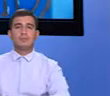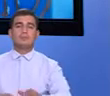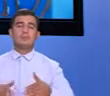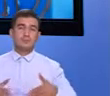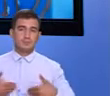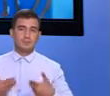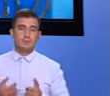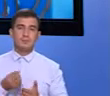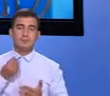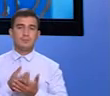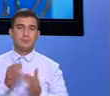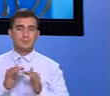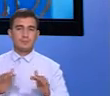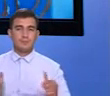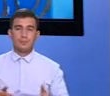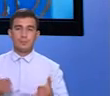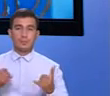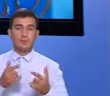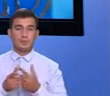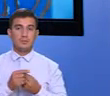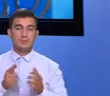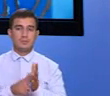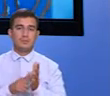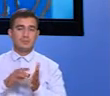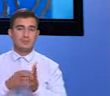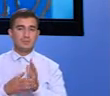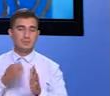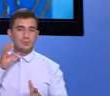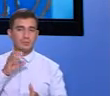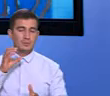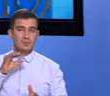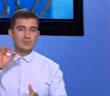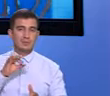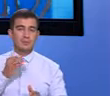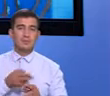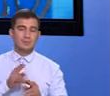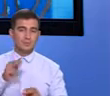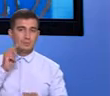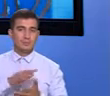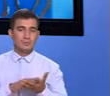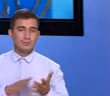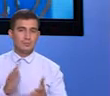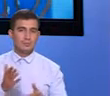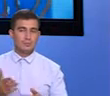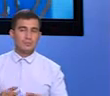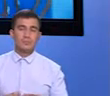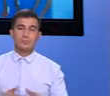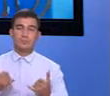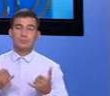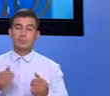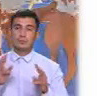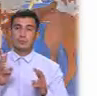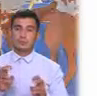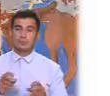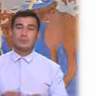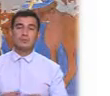Assalomu alaykum, hurmatli o'quvchilar. Mana siz bilan 7 sınıf O'zbekiston tarixi fanidan darslarimizni davom ettiramiz. Bugungi